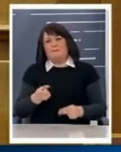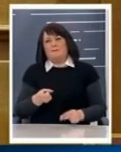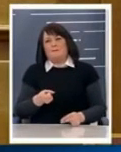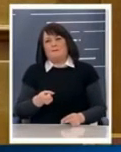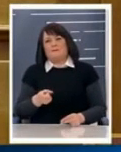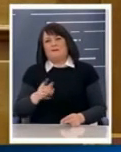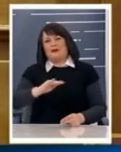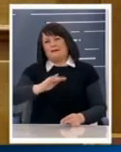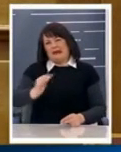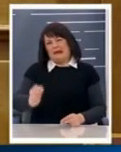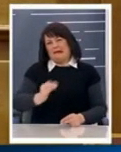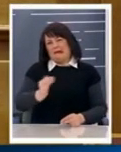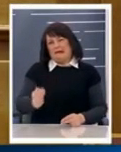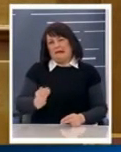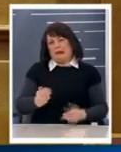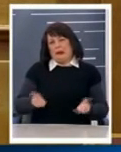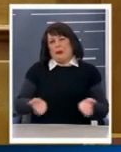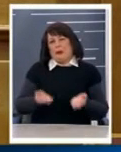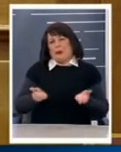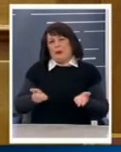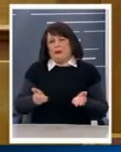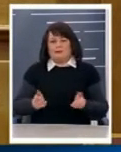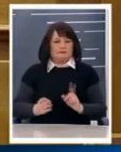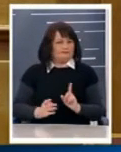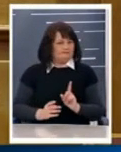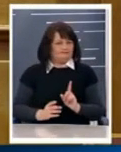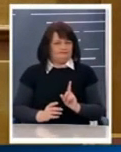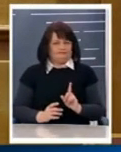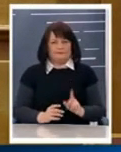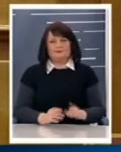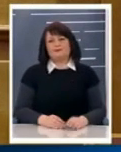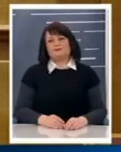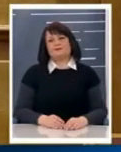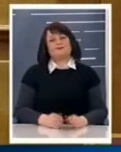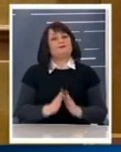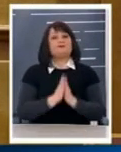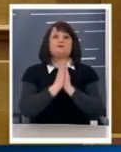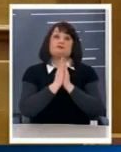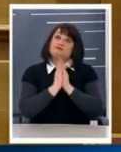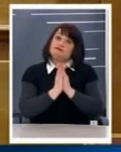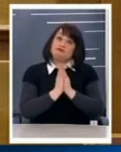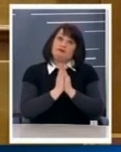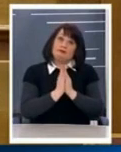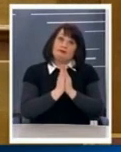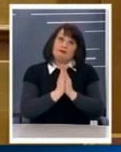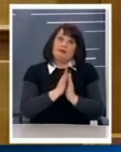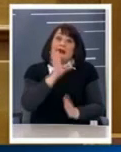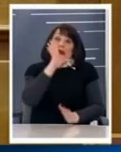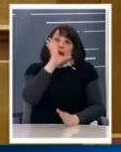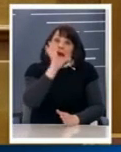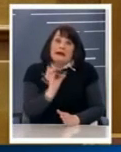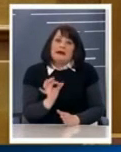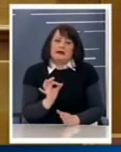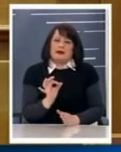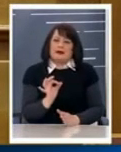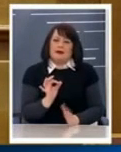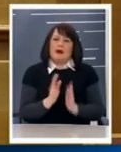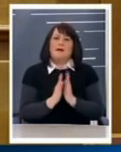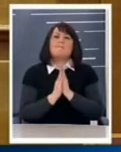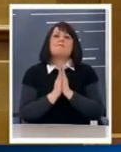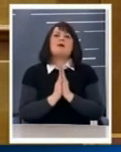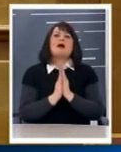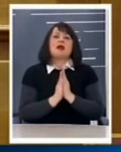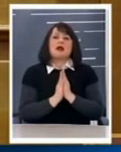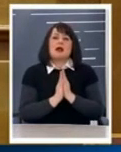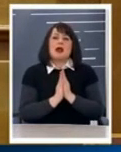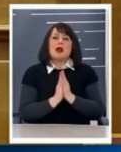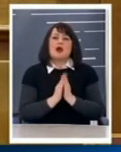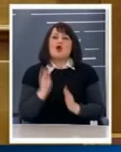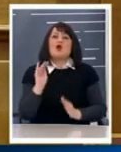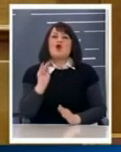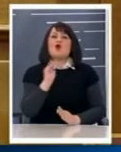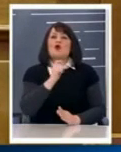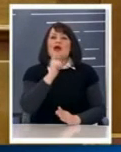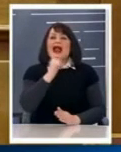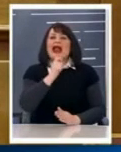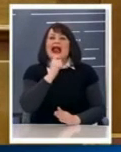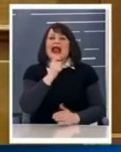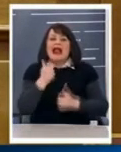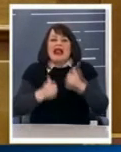το χάπι. Κάνω έκκληση να υπάρξει ειλικρίνεια, όπως έχω ζητήσει και στις